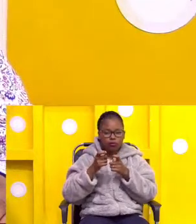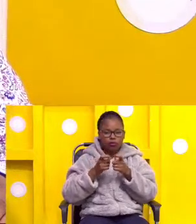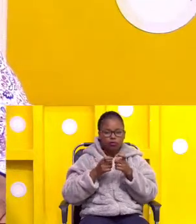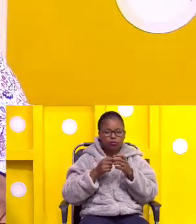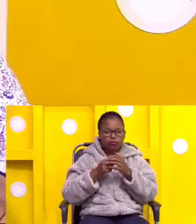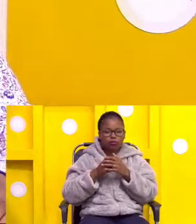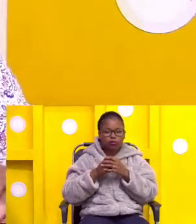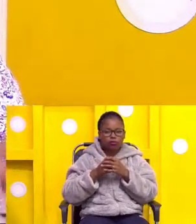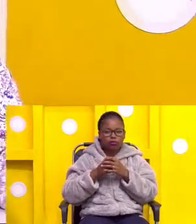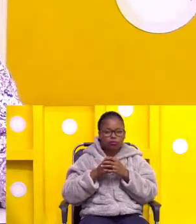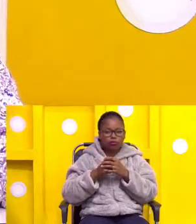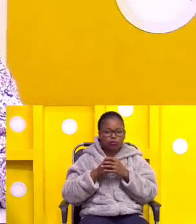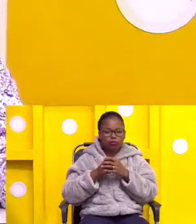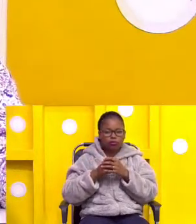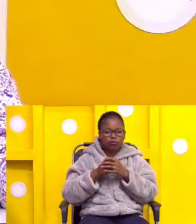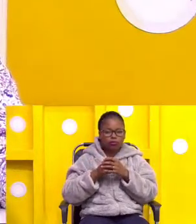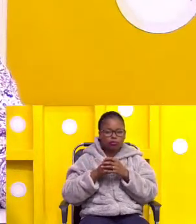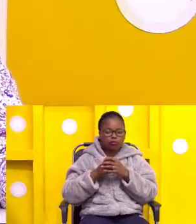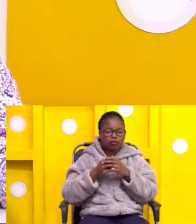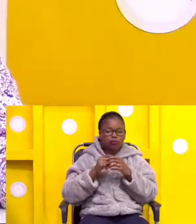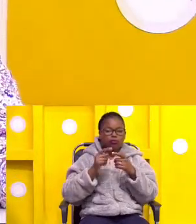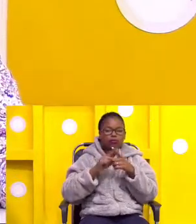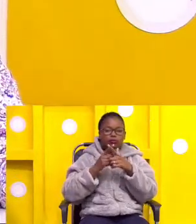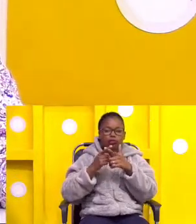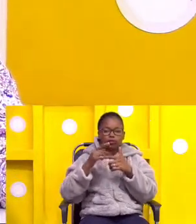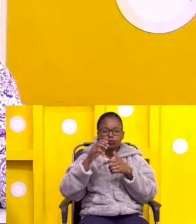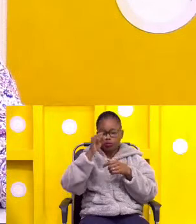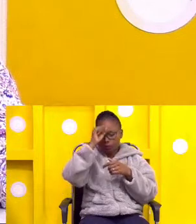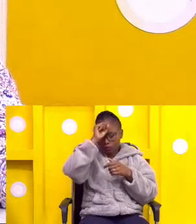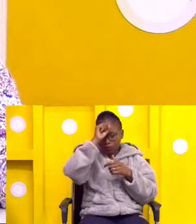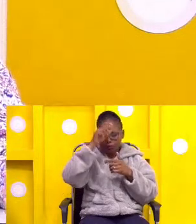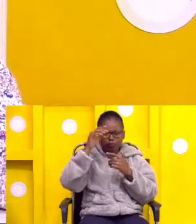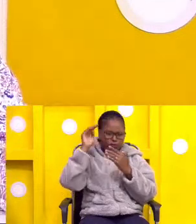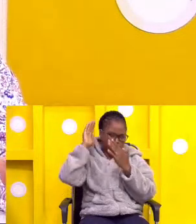å coke å twarä rå rimå ta å cio wakuga atä we wä bishop